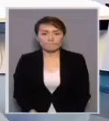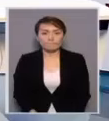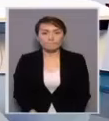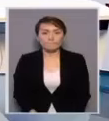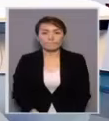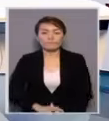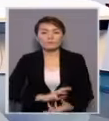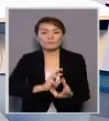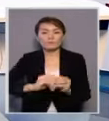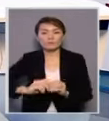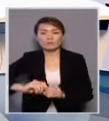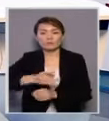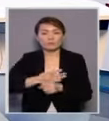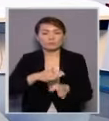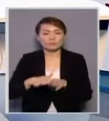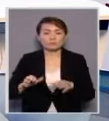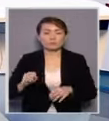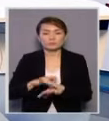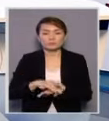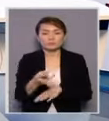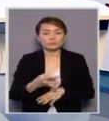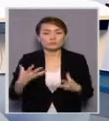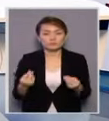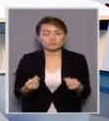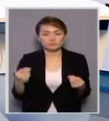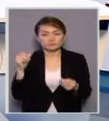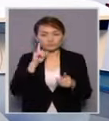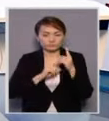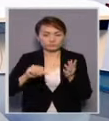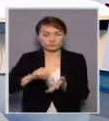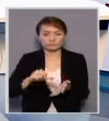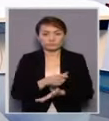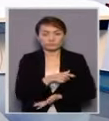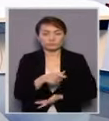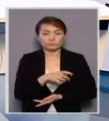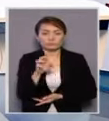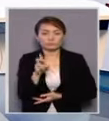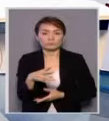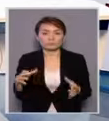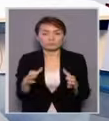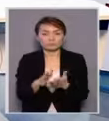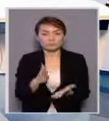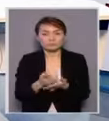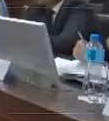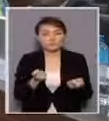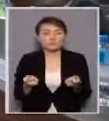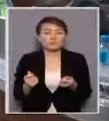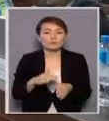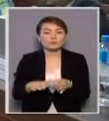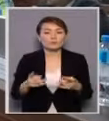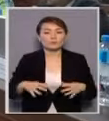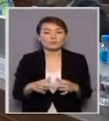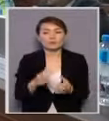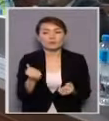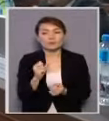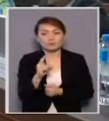подведены итоги аудита исполнения бюджета региона освещения приняли участие депутаты областного маслихата руководителю полномочных